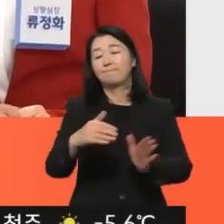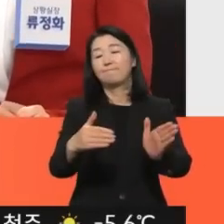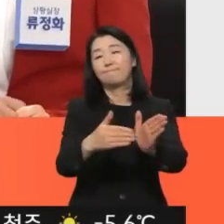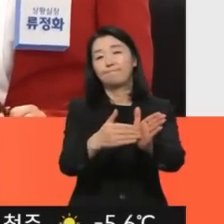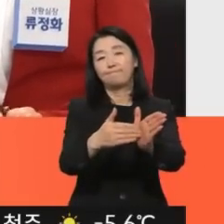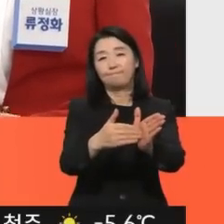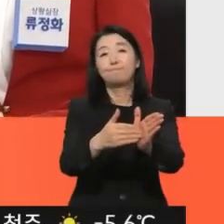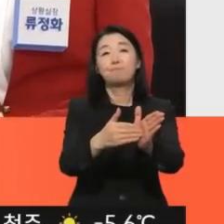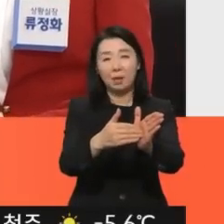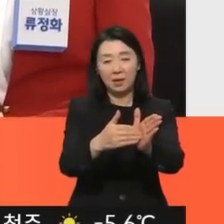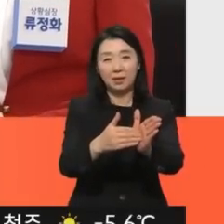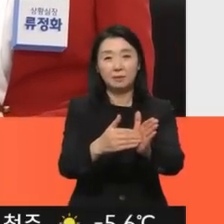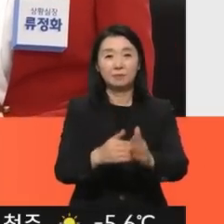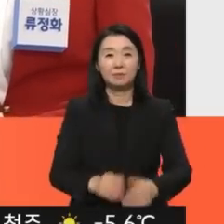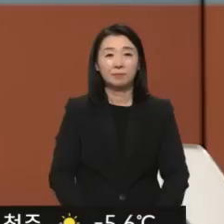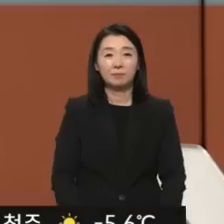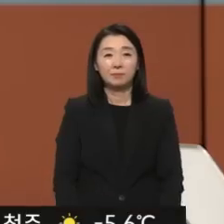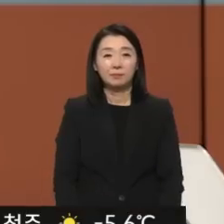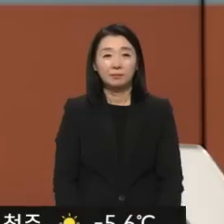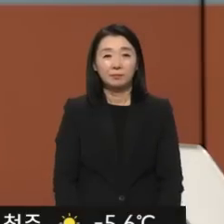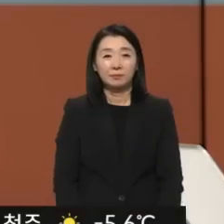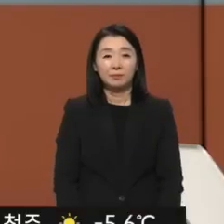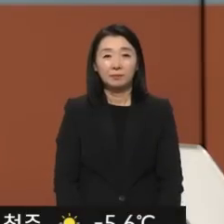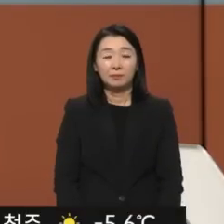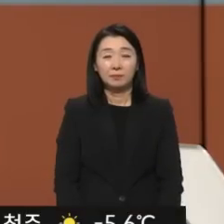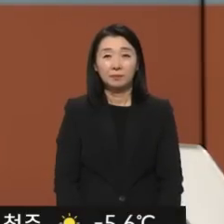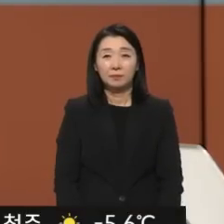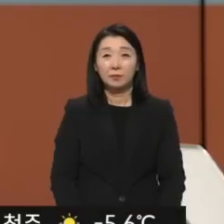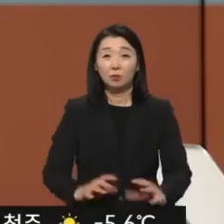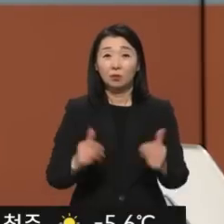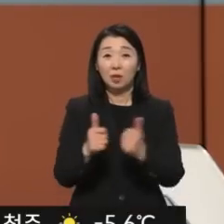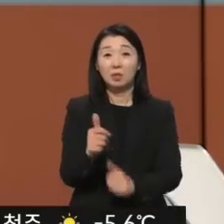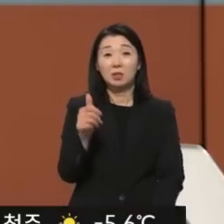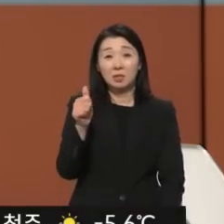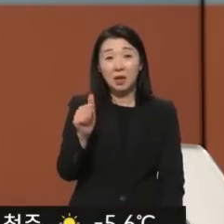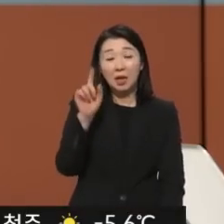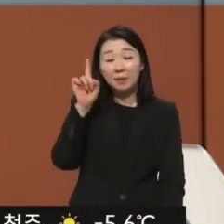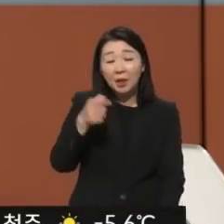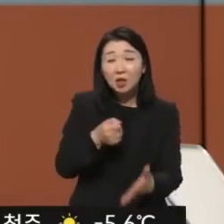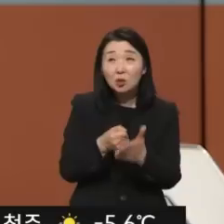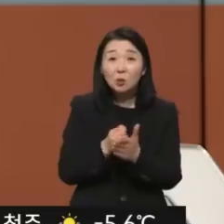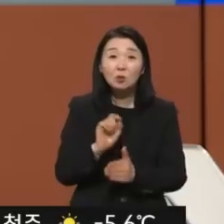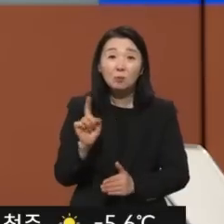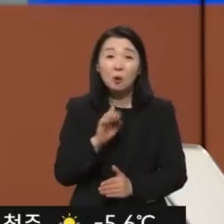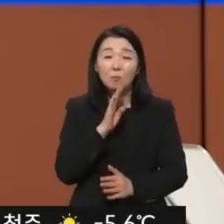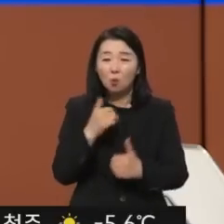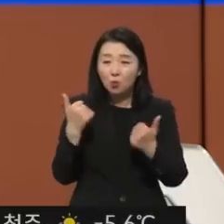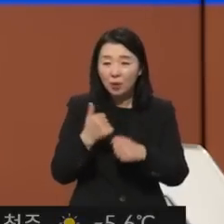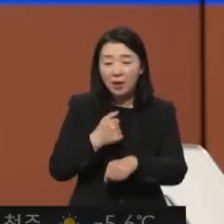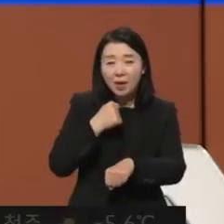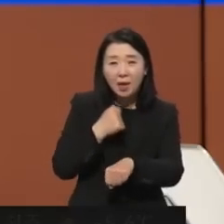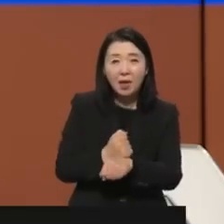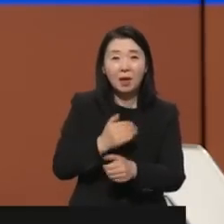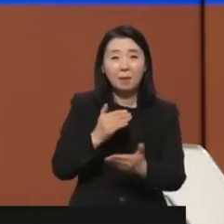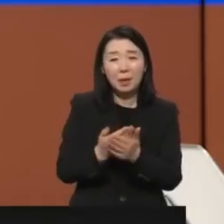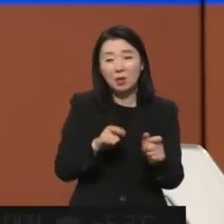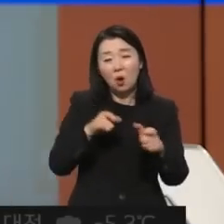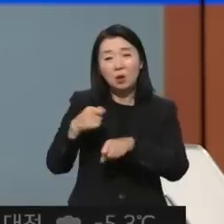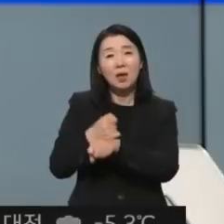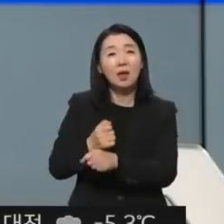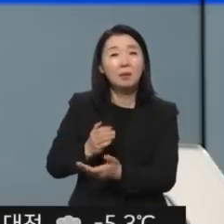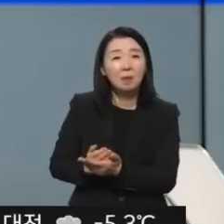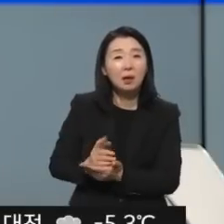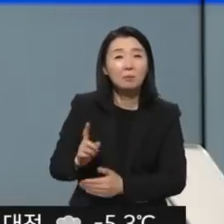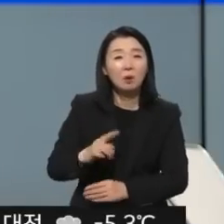거기까지 하자면서 말을 아꼈습니다. 김진표 국회의장이 내일 어떤 결정을 할지, 과연 본회의를 강행할지 아니면은 연기할지 아무래도